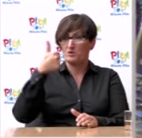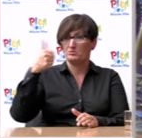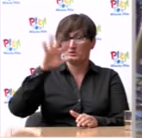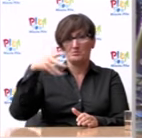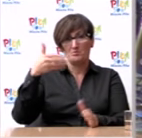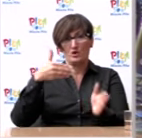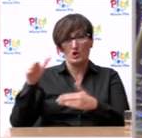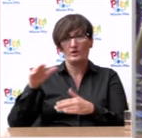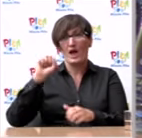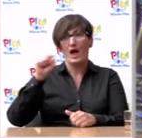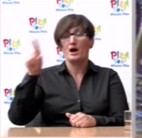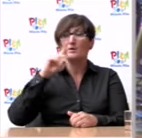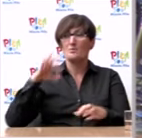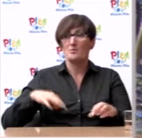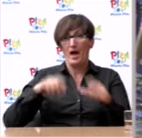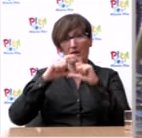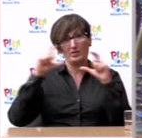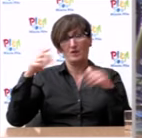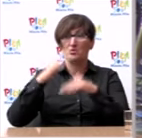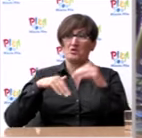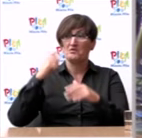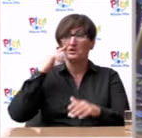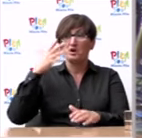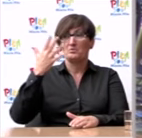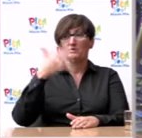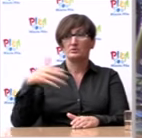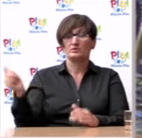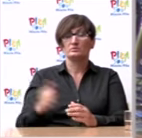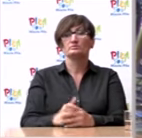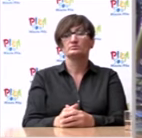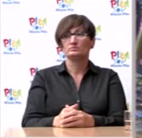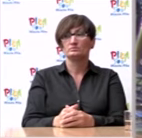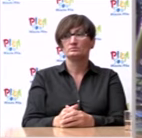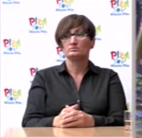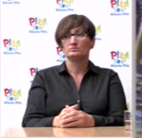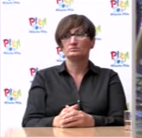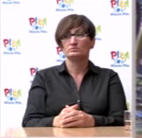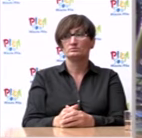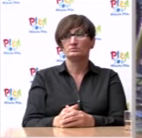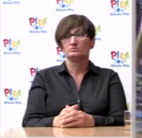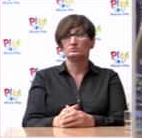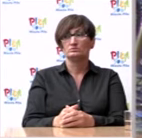hala ma kosztować około 5 milionów. Nie ma pana